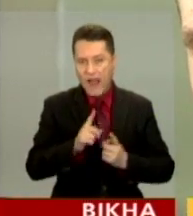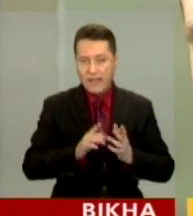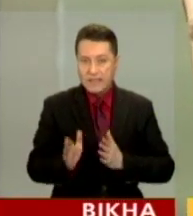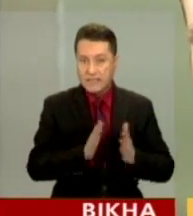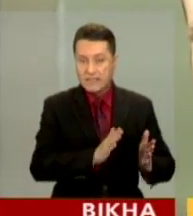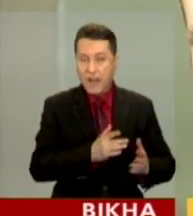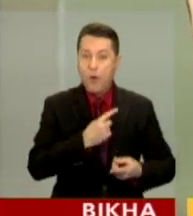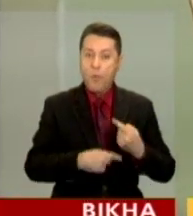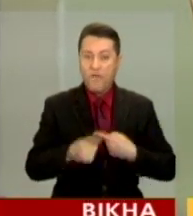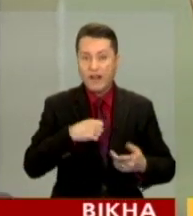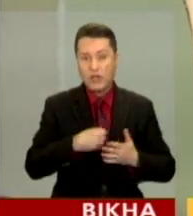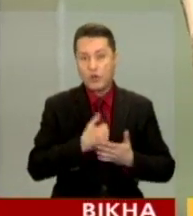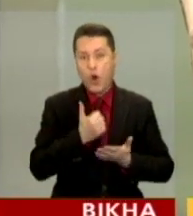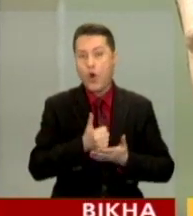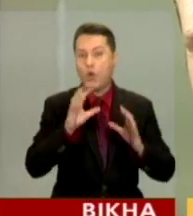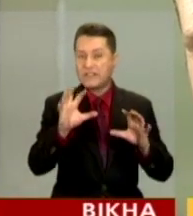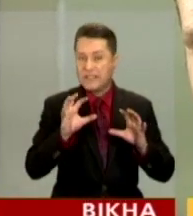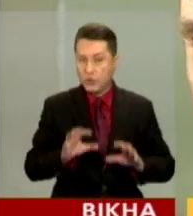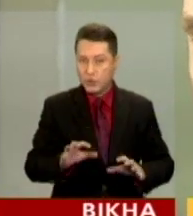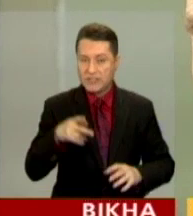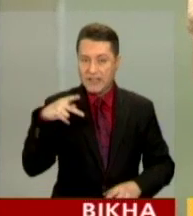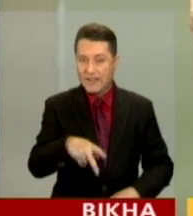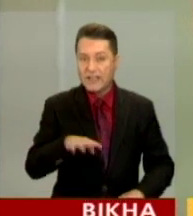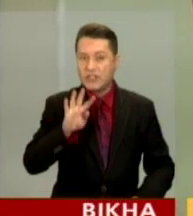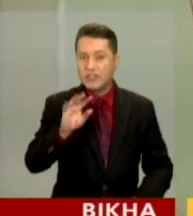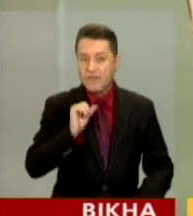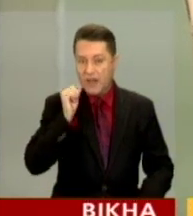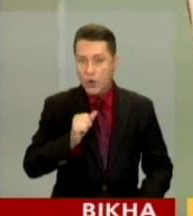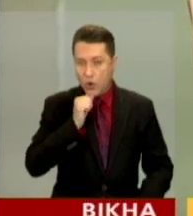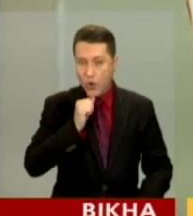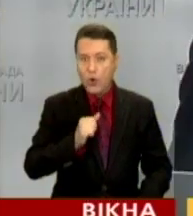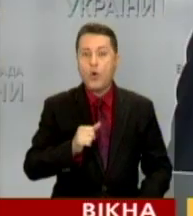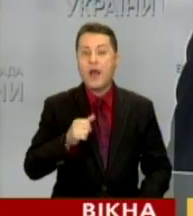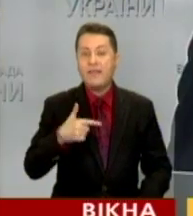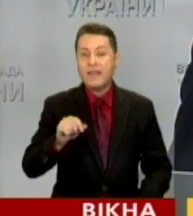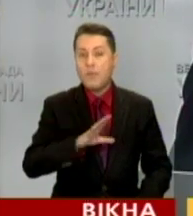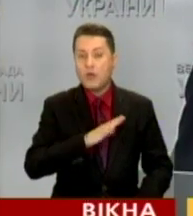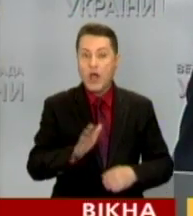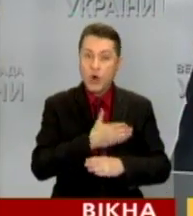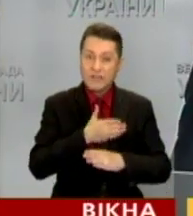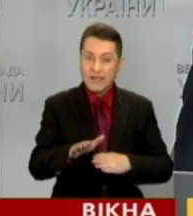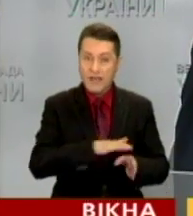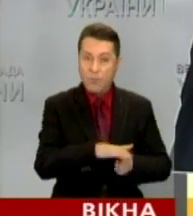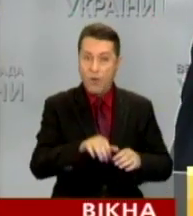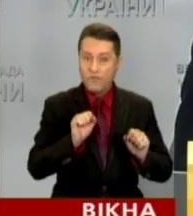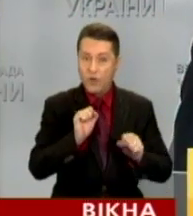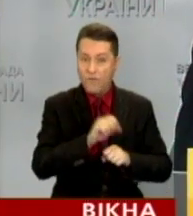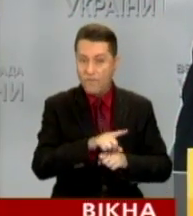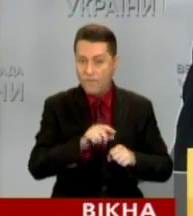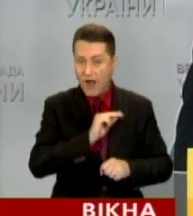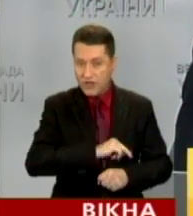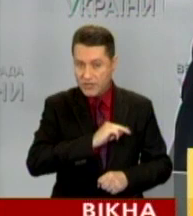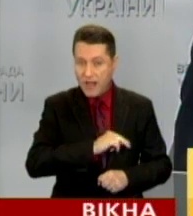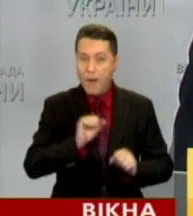до Конституції 2004 року, де будуть розділені повноваження. Можемо сьогодні піти, з